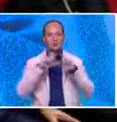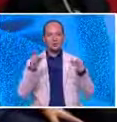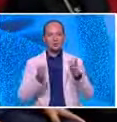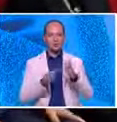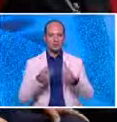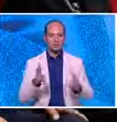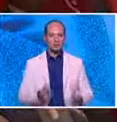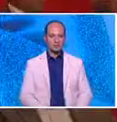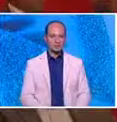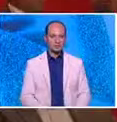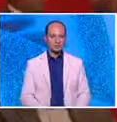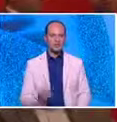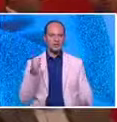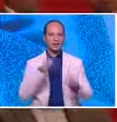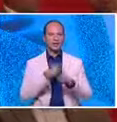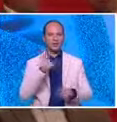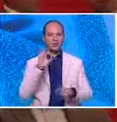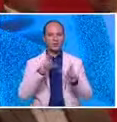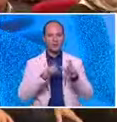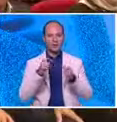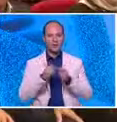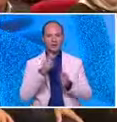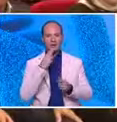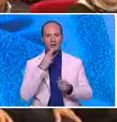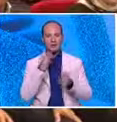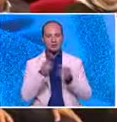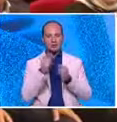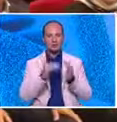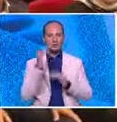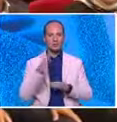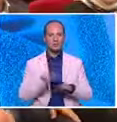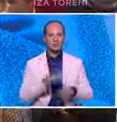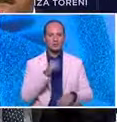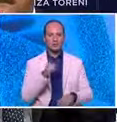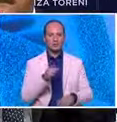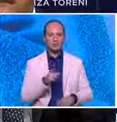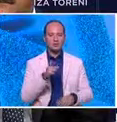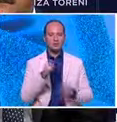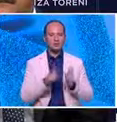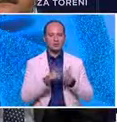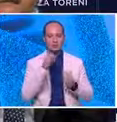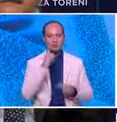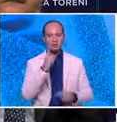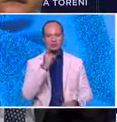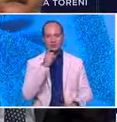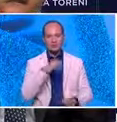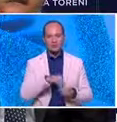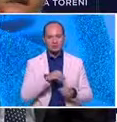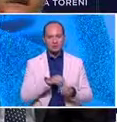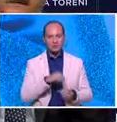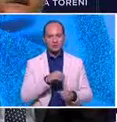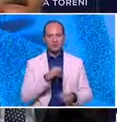açılacak. Hedef, OSB'lerde kadın istihdamının artmasını sağlamak. Proje kapsamında bir yıl